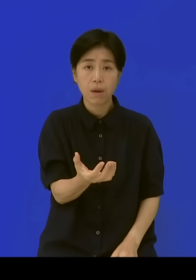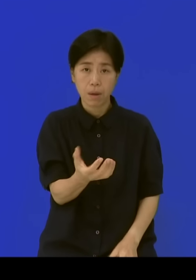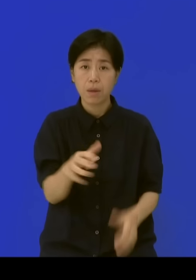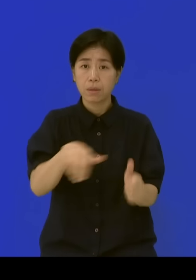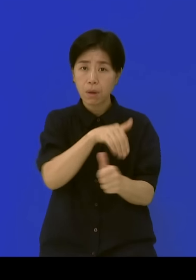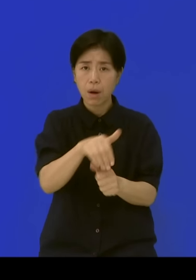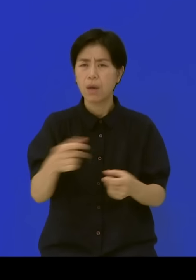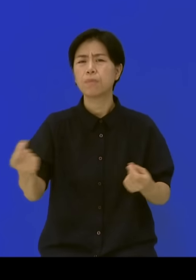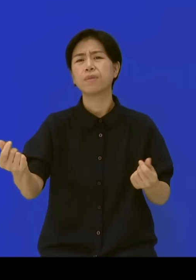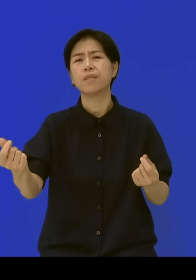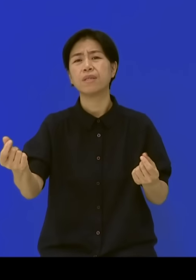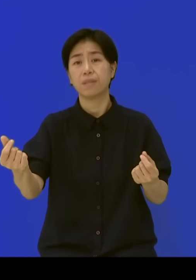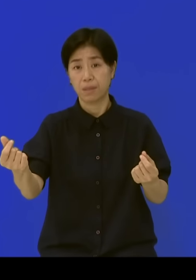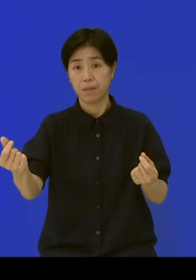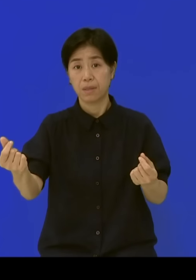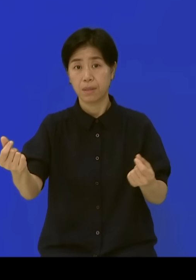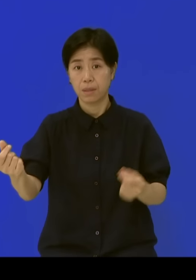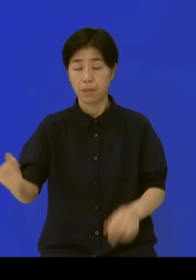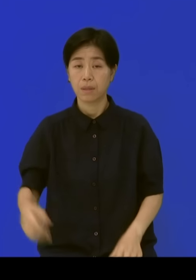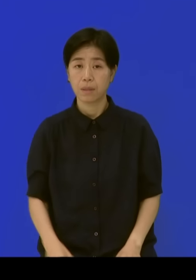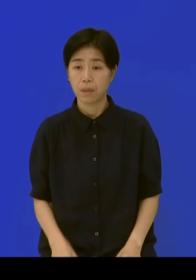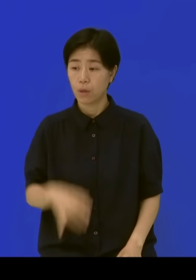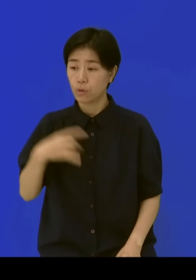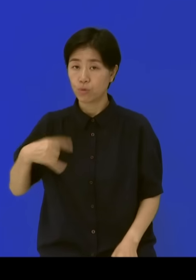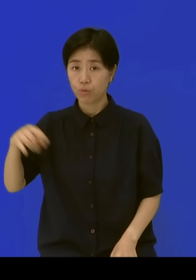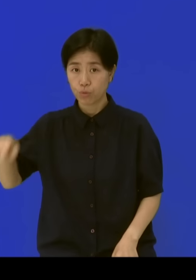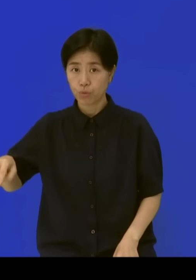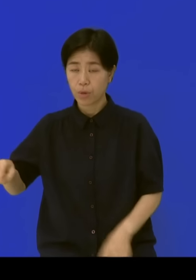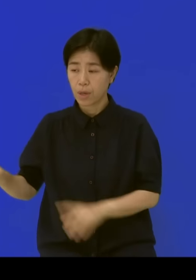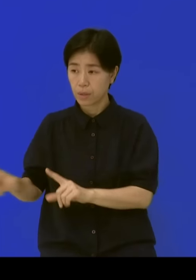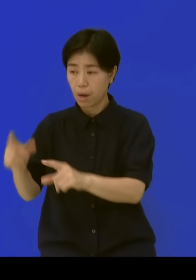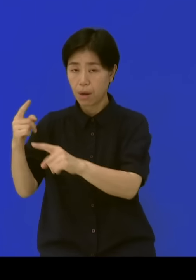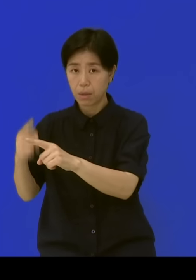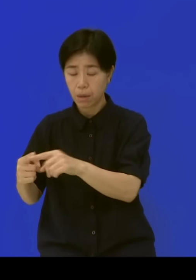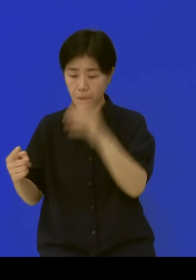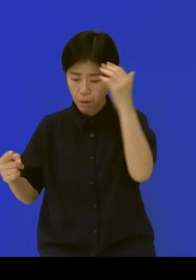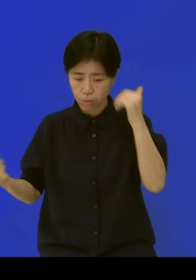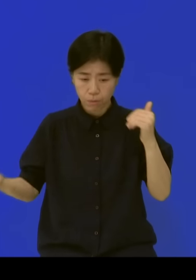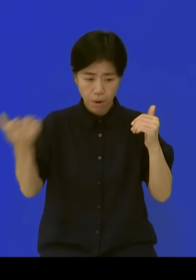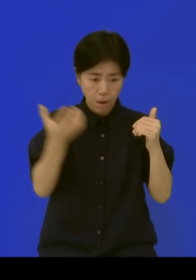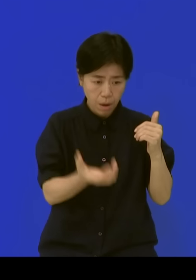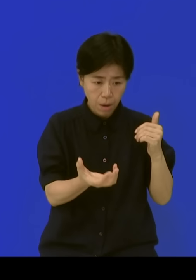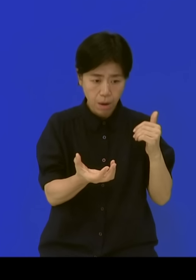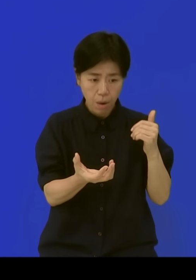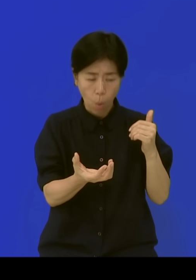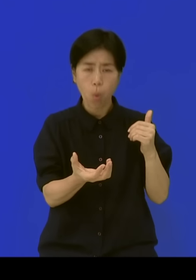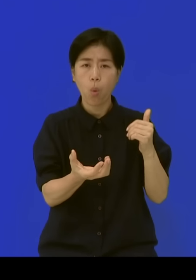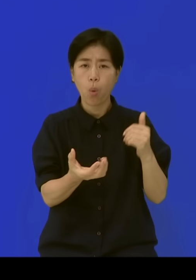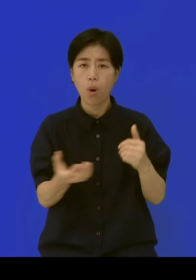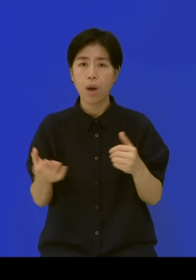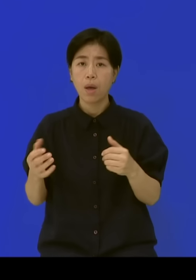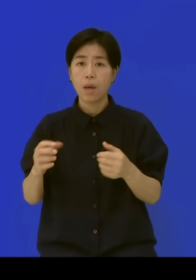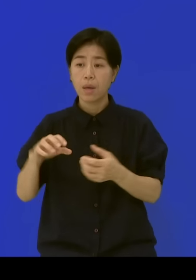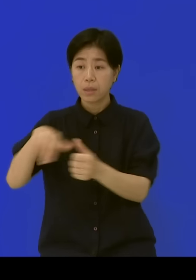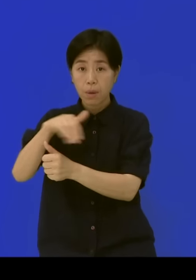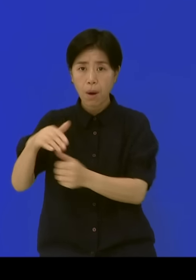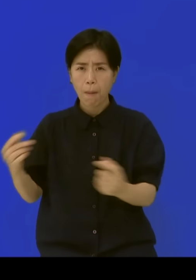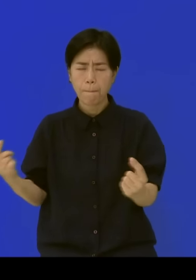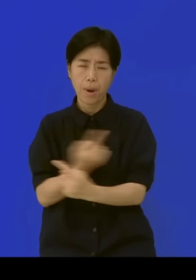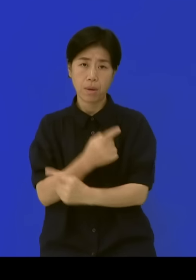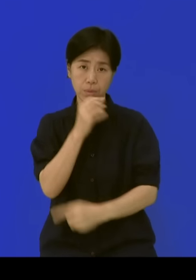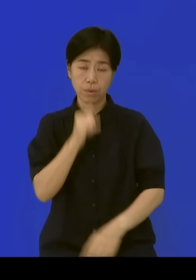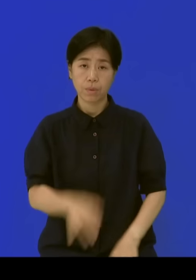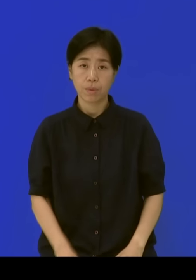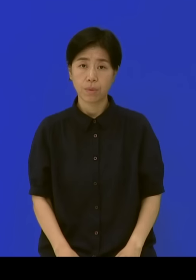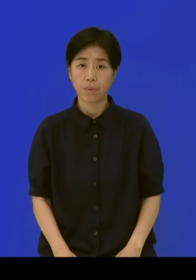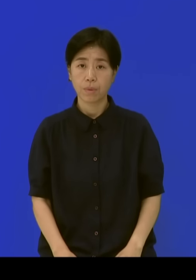없는 노동을 하고 전혀 다른 사람들과 만나야 되는 거죠. 네. 네. 그럼 이게 어쩌면 그때의 트라우마가 그때의 문제가